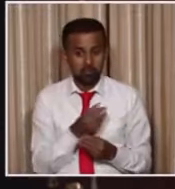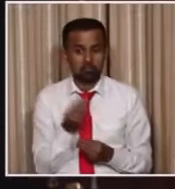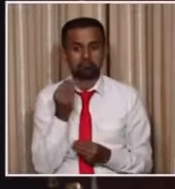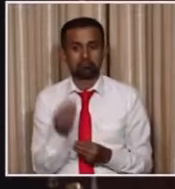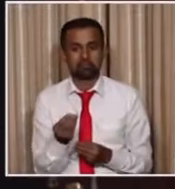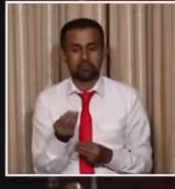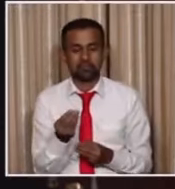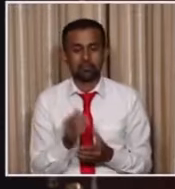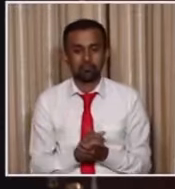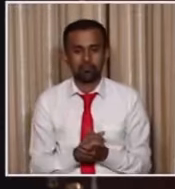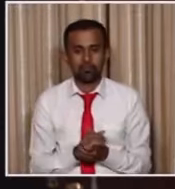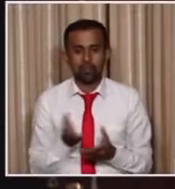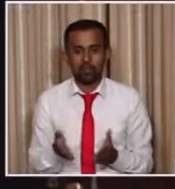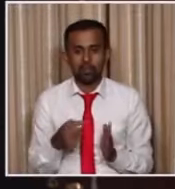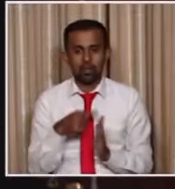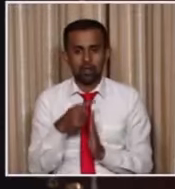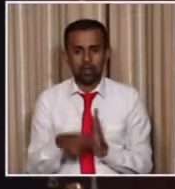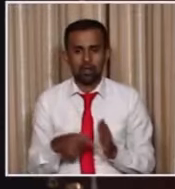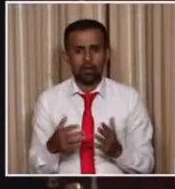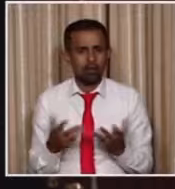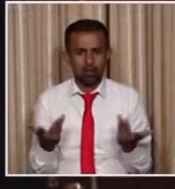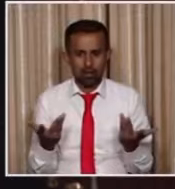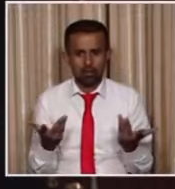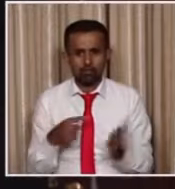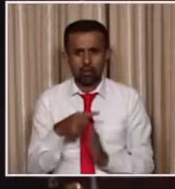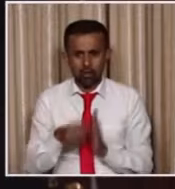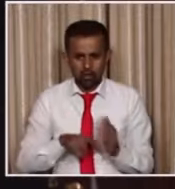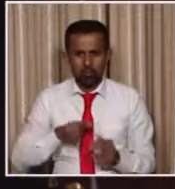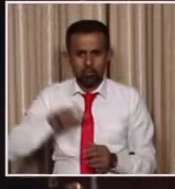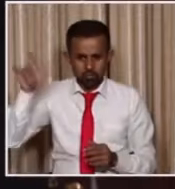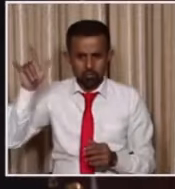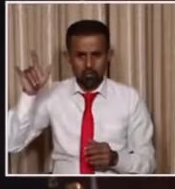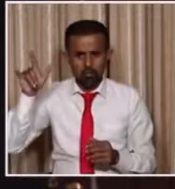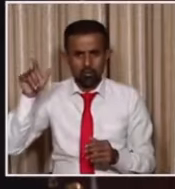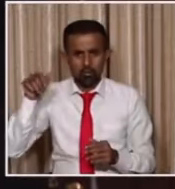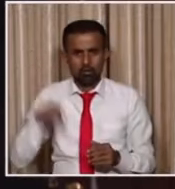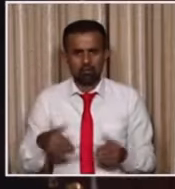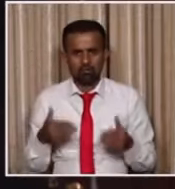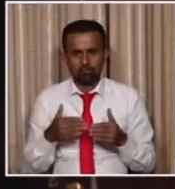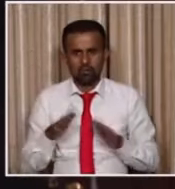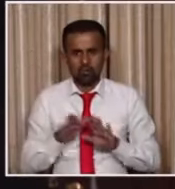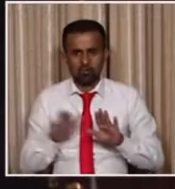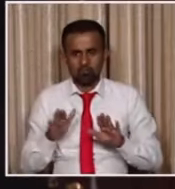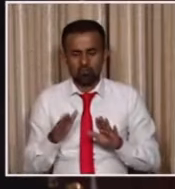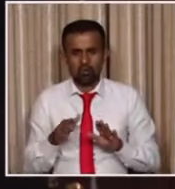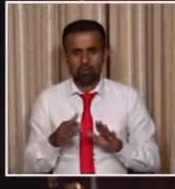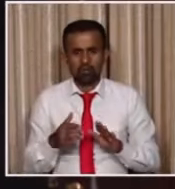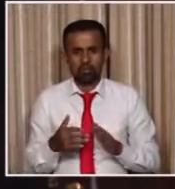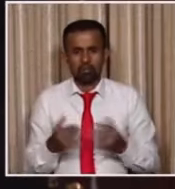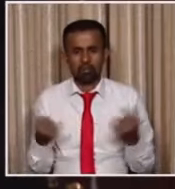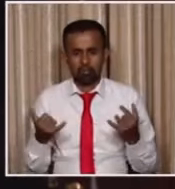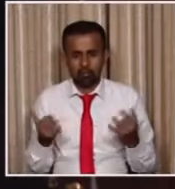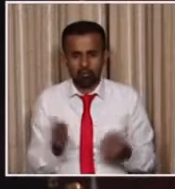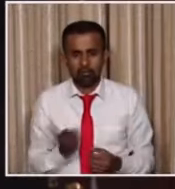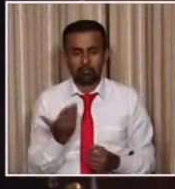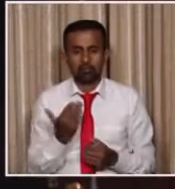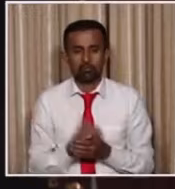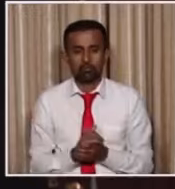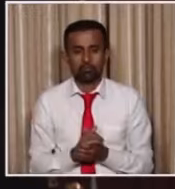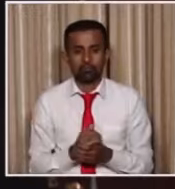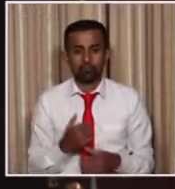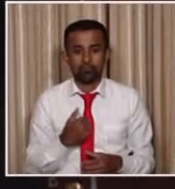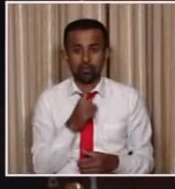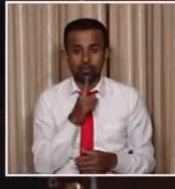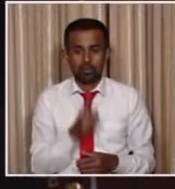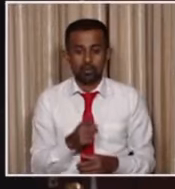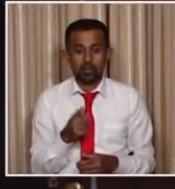ස්තුතිවන්තයි එතුමාට. අද හැබැයි එතුමා ලංකාවෙත් නෑ ලංකාවේ යන්න සිද්ධ වුණා අද දින වර්තමාන පාලනයේ තියෙන දැඩි දුර්වලතාවයන් නිසා. මම කියන්නේ